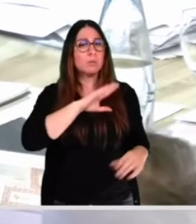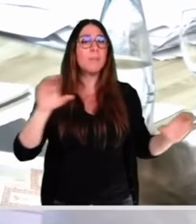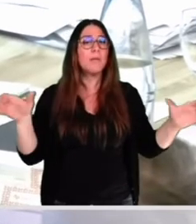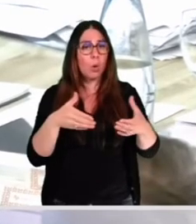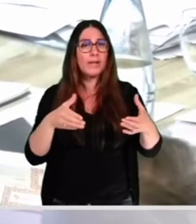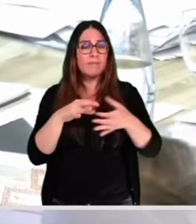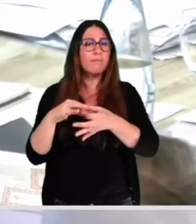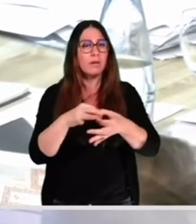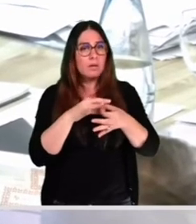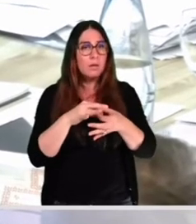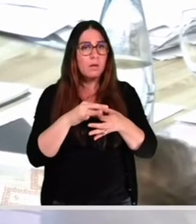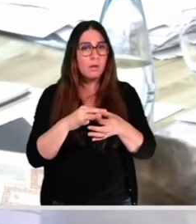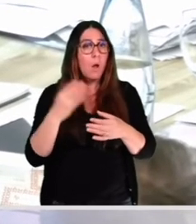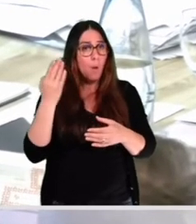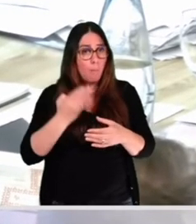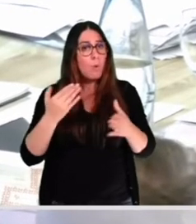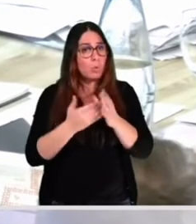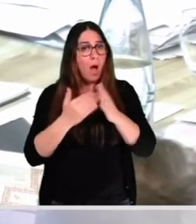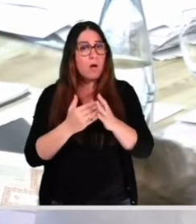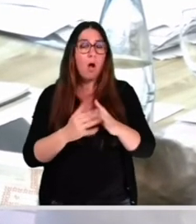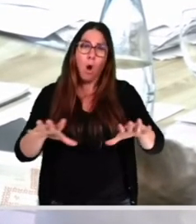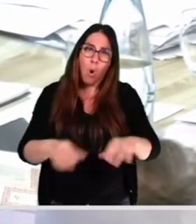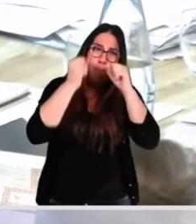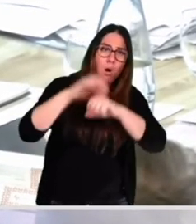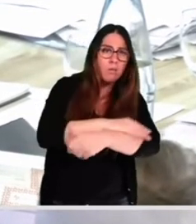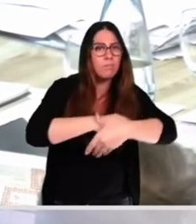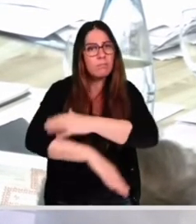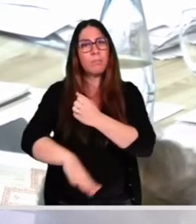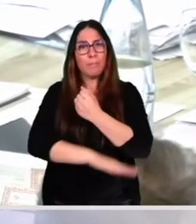collective. Il est encore temps. Reprenons ce projet à la racine,